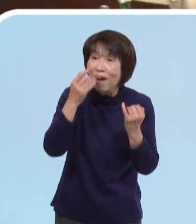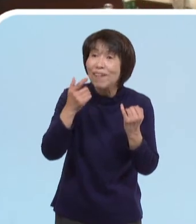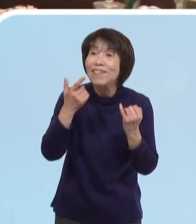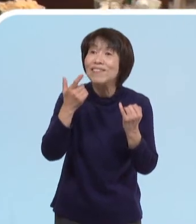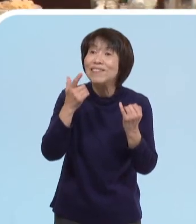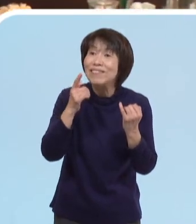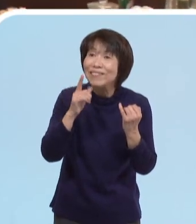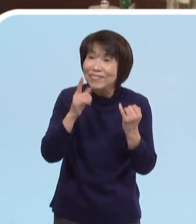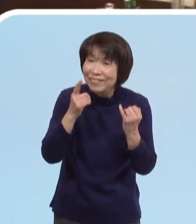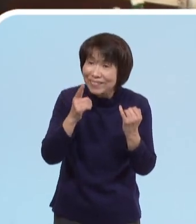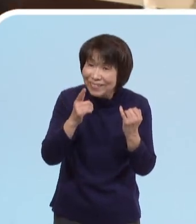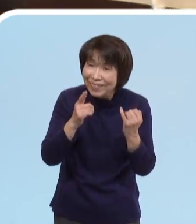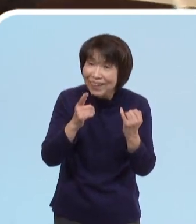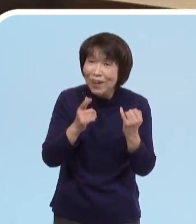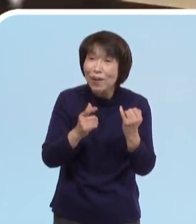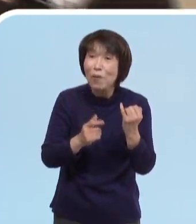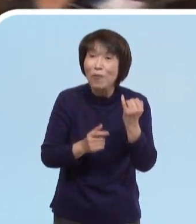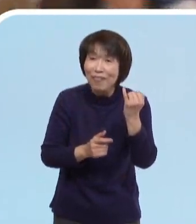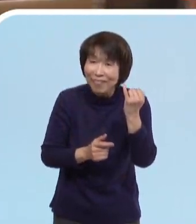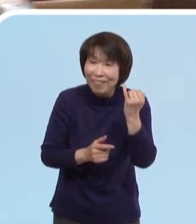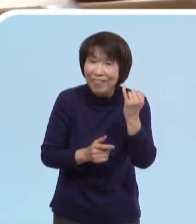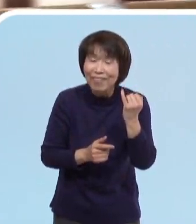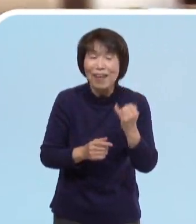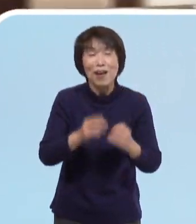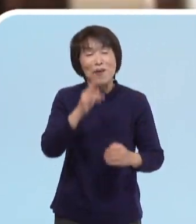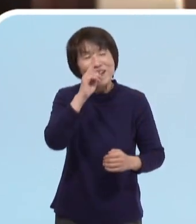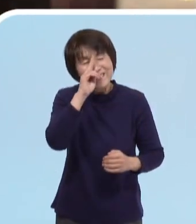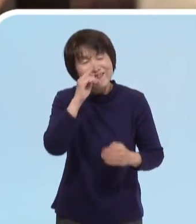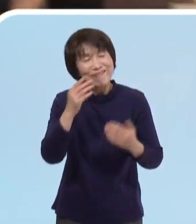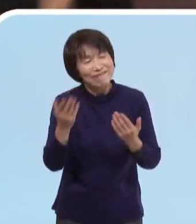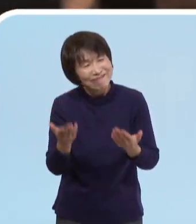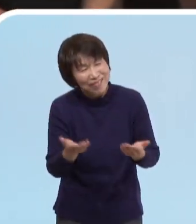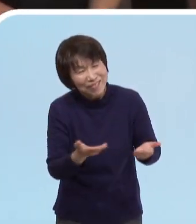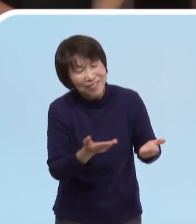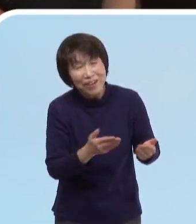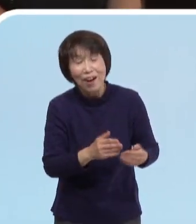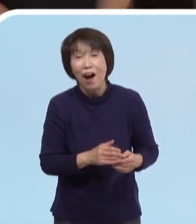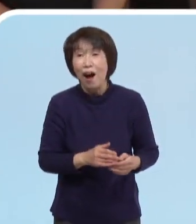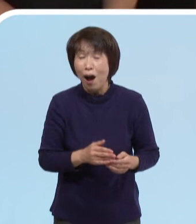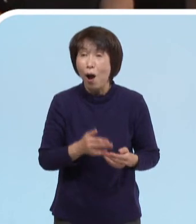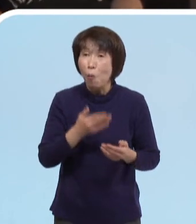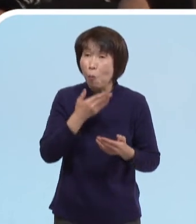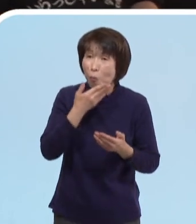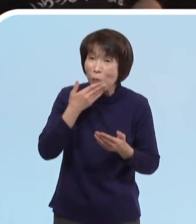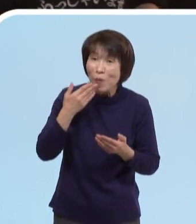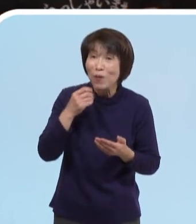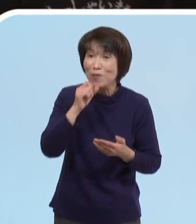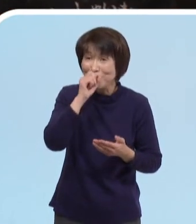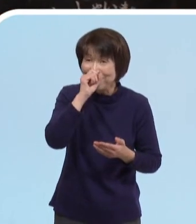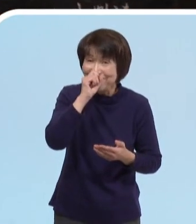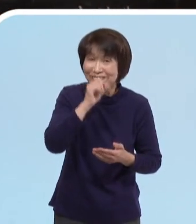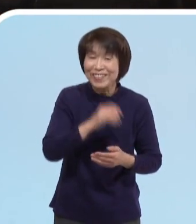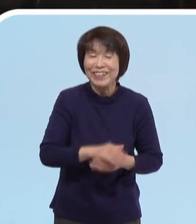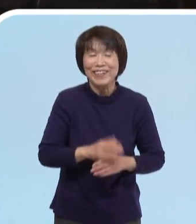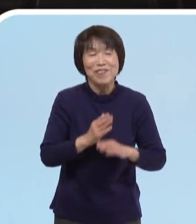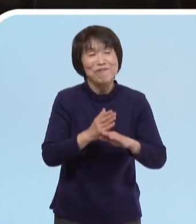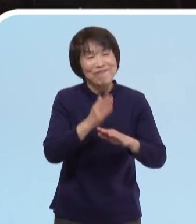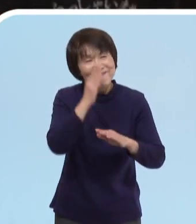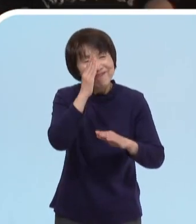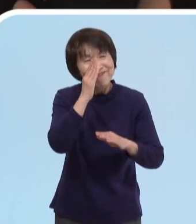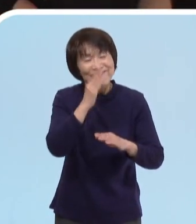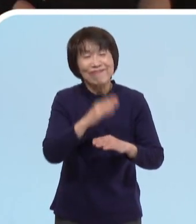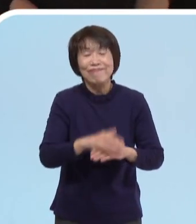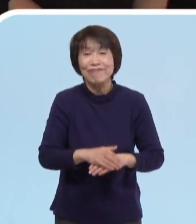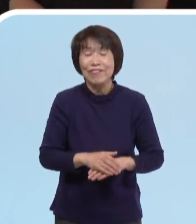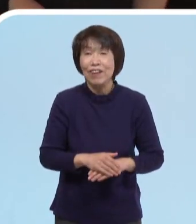あら、お姉さん、 こんにちは。 いや、こんにちは。 よくぞお越しくださいまして。 いやいや、ごちそうになってます。おいしいです。 いや、ありが